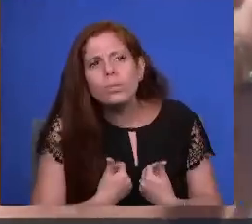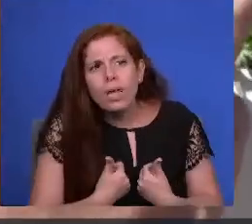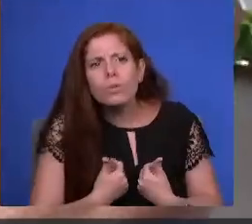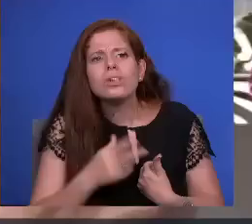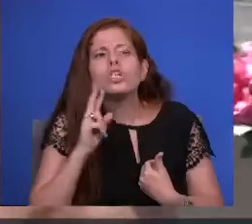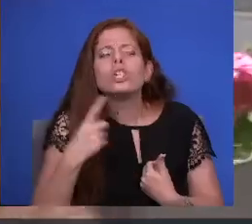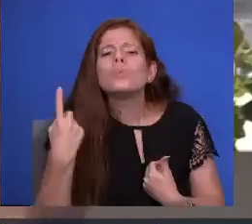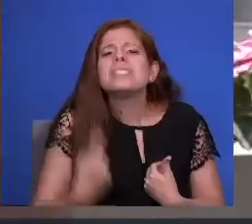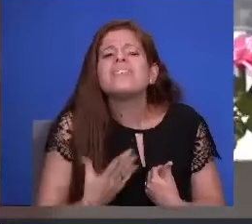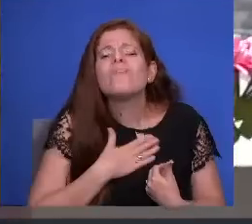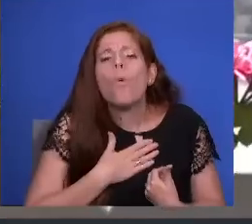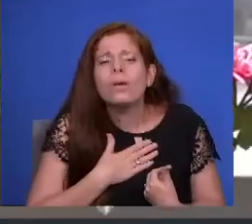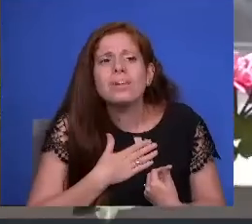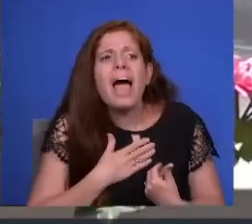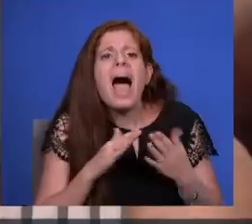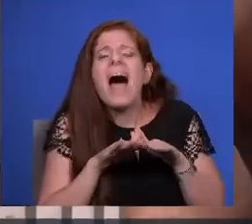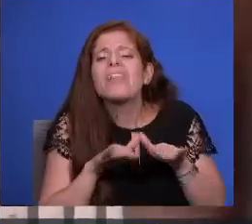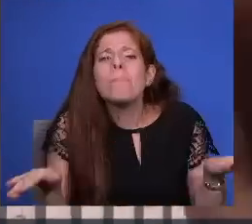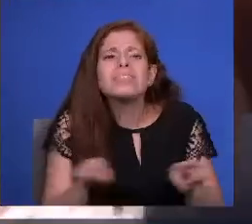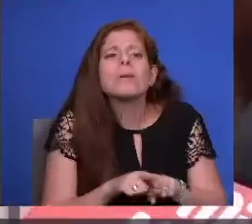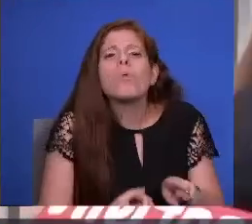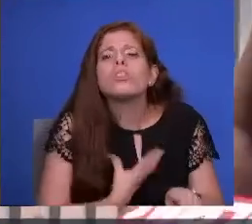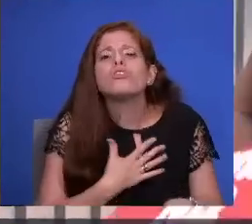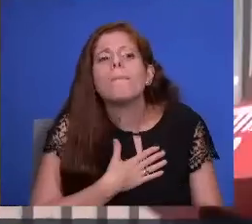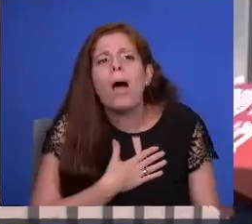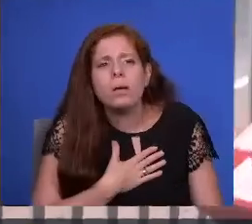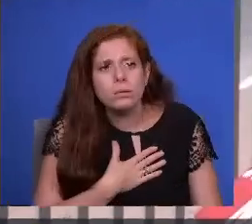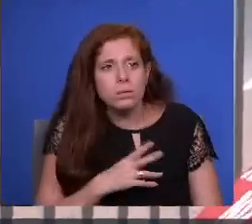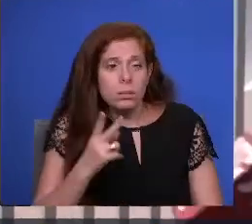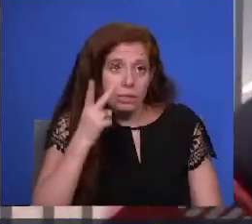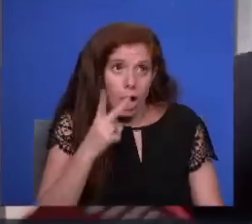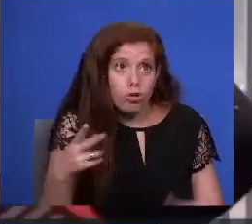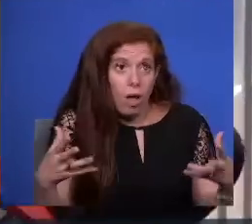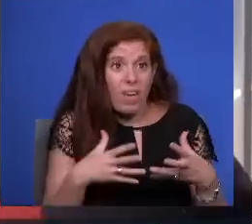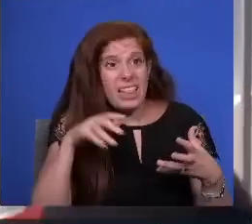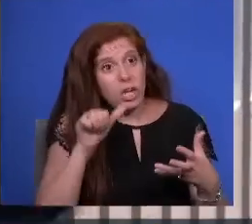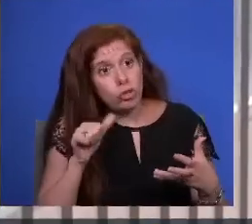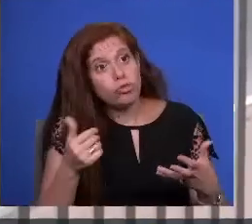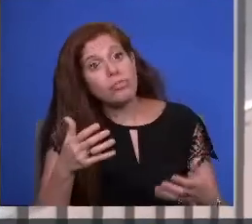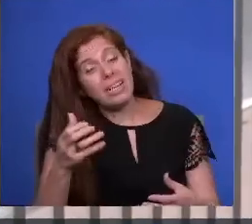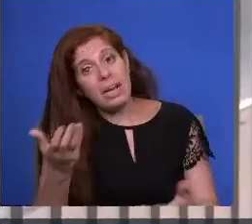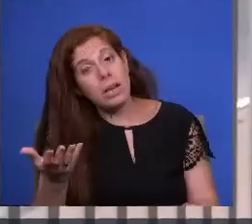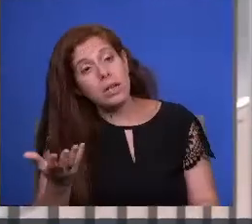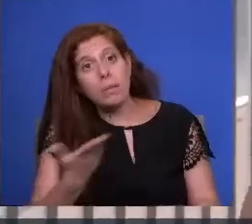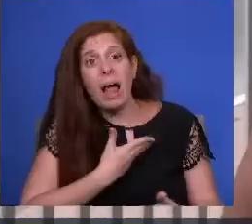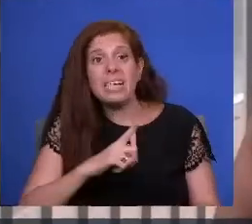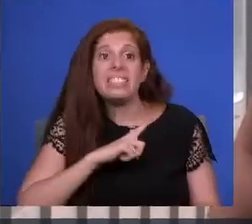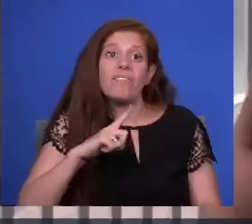ציווי. אדמה זה כמו נשמה. נראה שחברת אנרג'יקס לקחה צבא פרטי בצורת משטרת